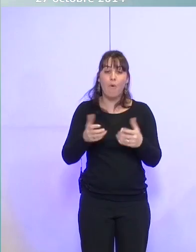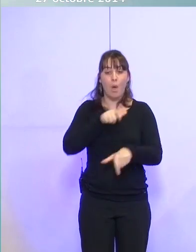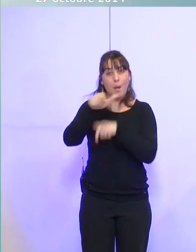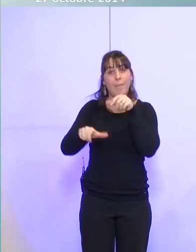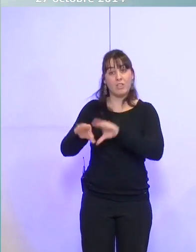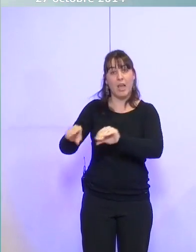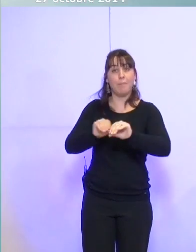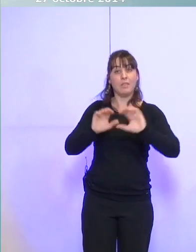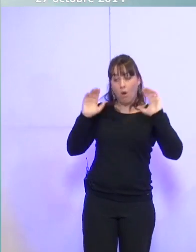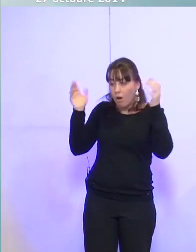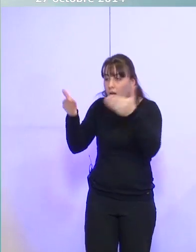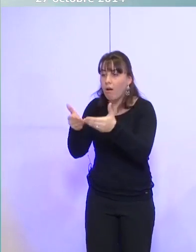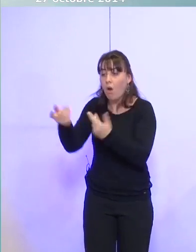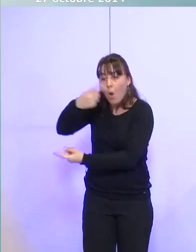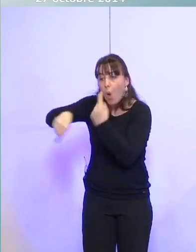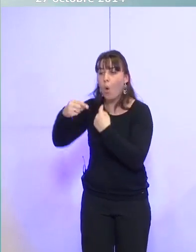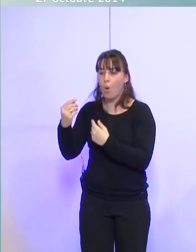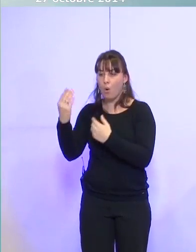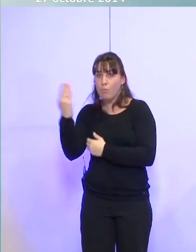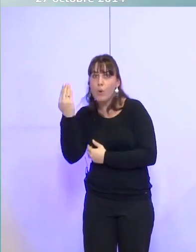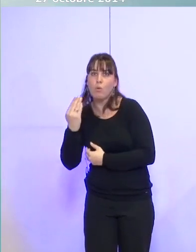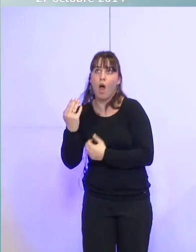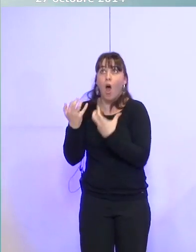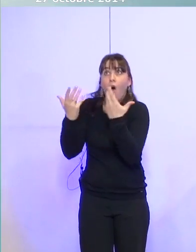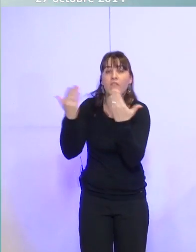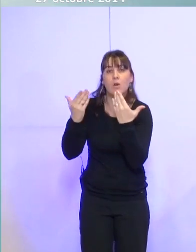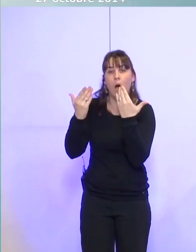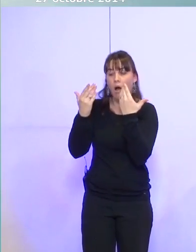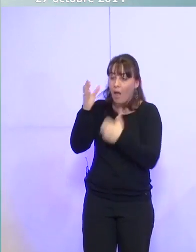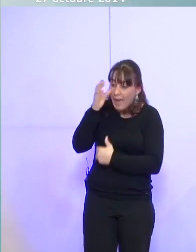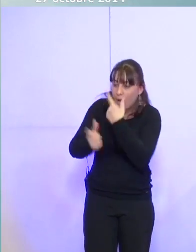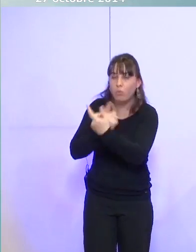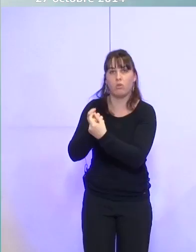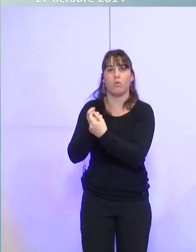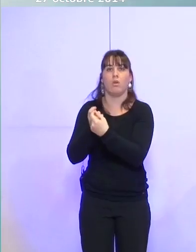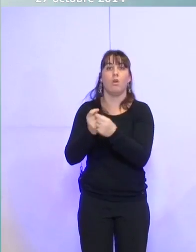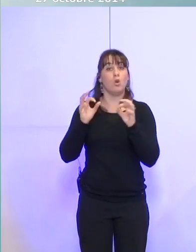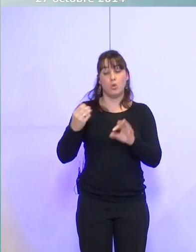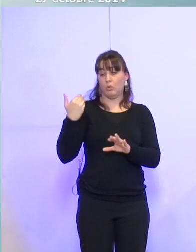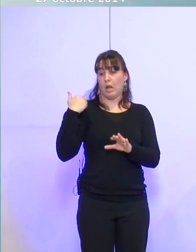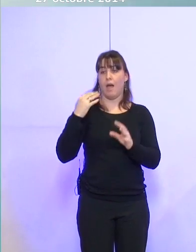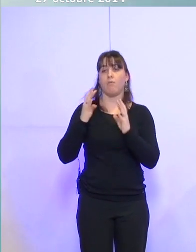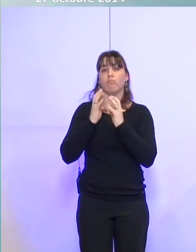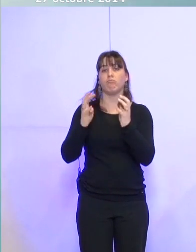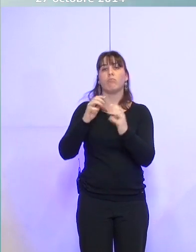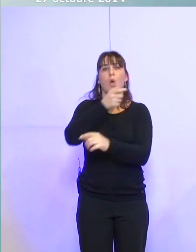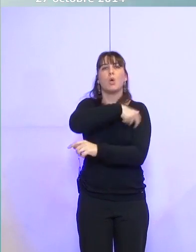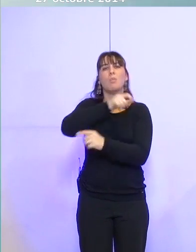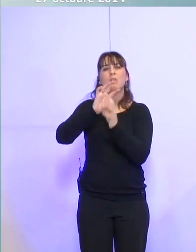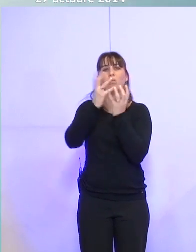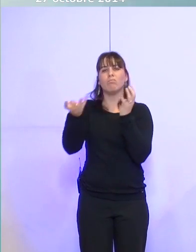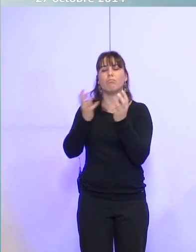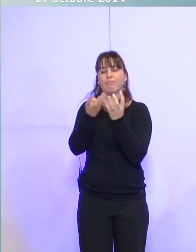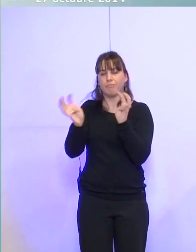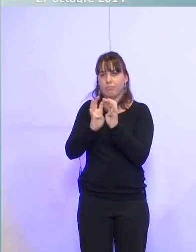habitants et de répondre à leurs demandes et à leurs attentes. Or, comme ça l'avait été souligné en commission, en 2012,